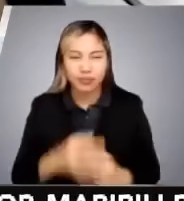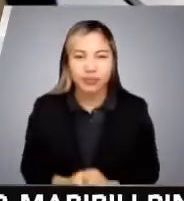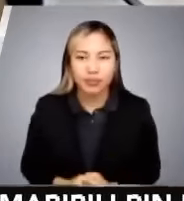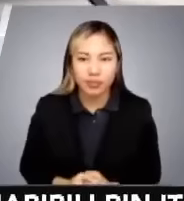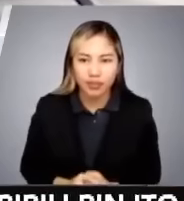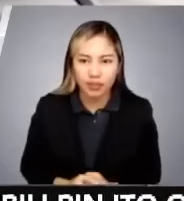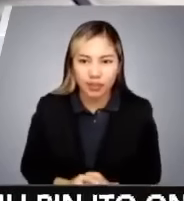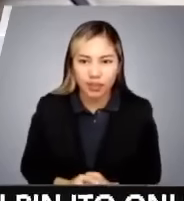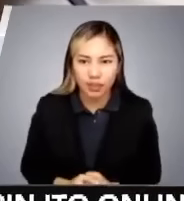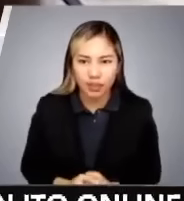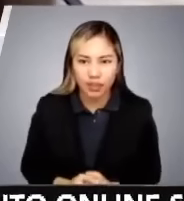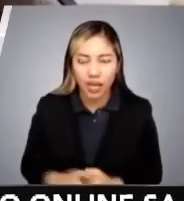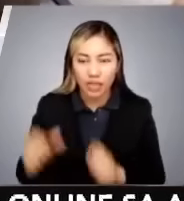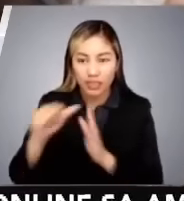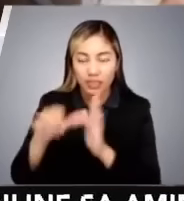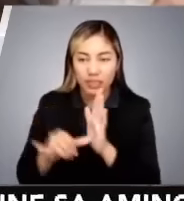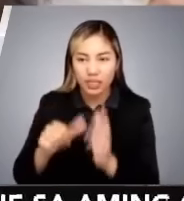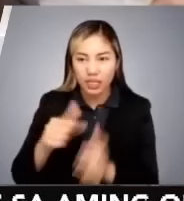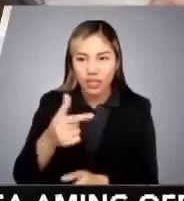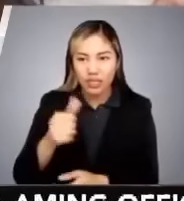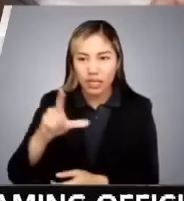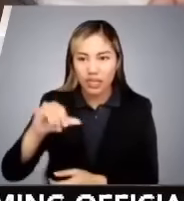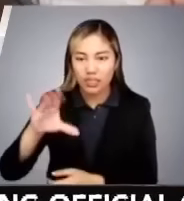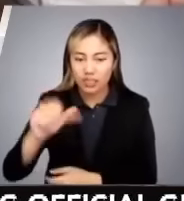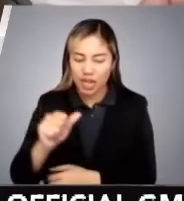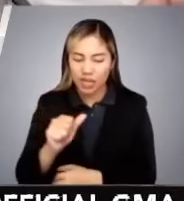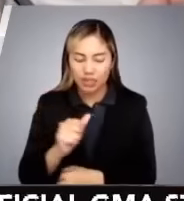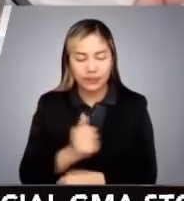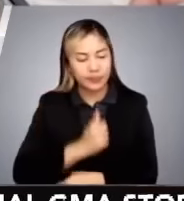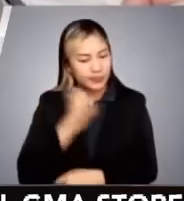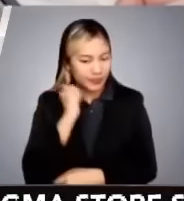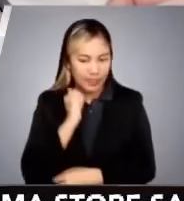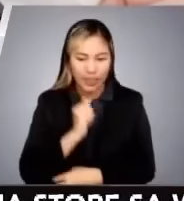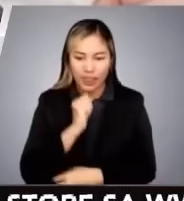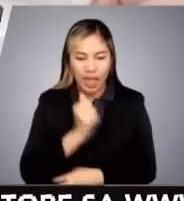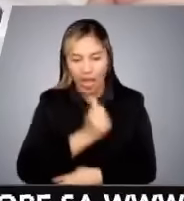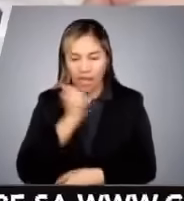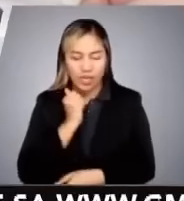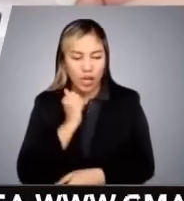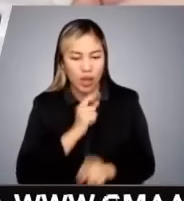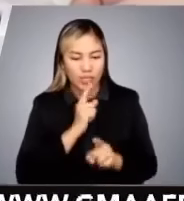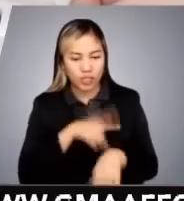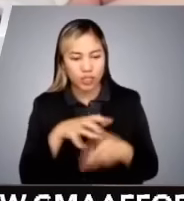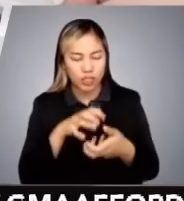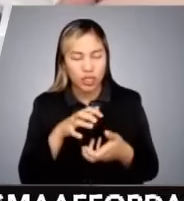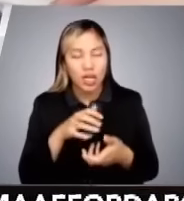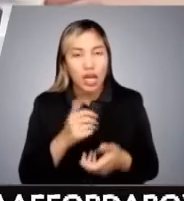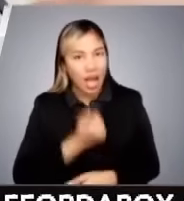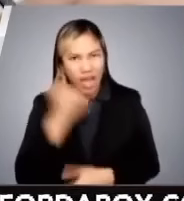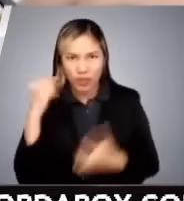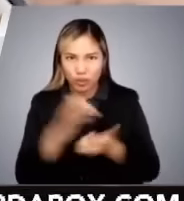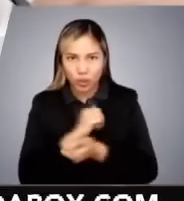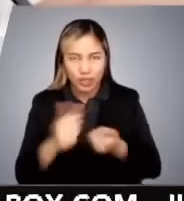Attorney Galisa. Sabi niya ay he is invoking his right against self-incrimination. Narito ang bahagi ng pagdinig